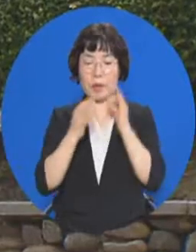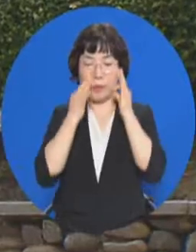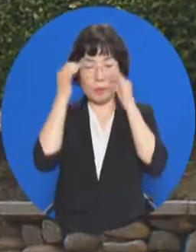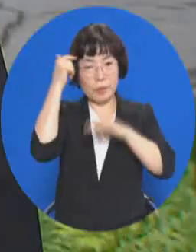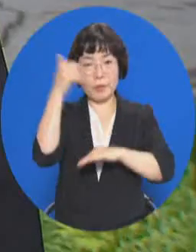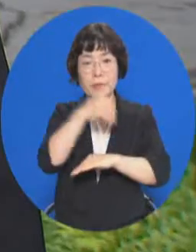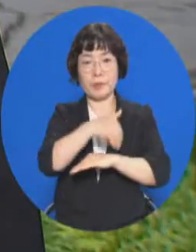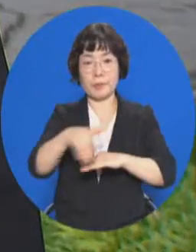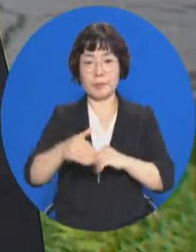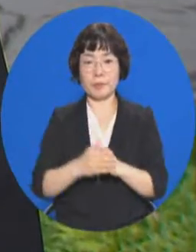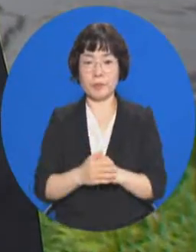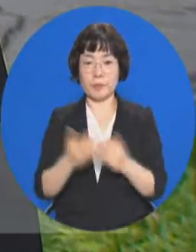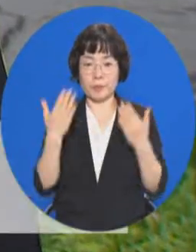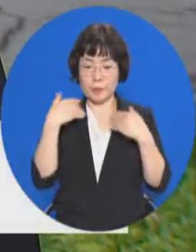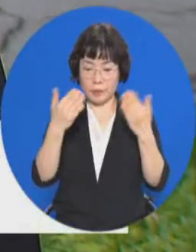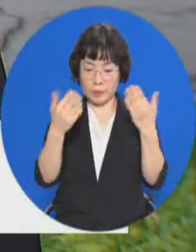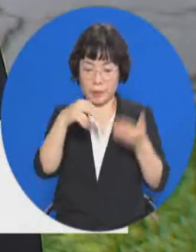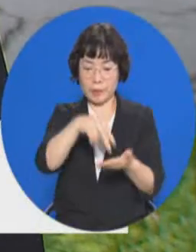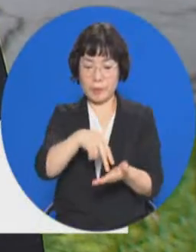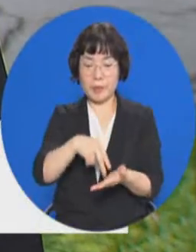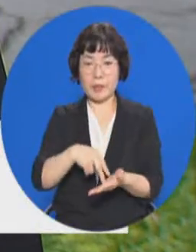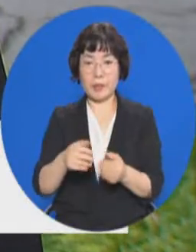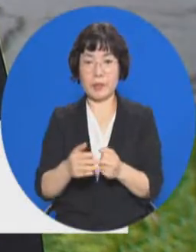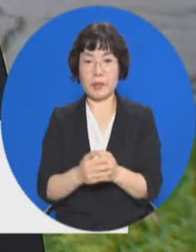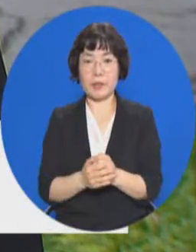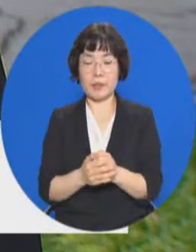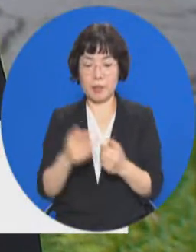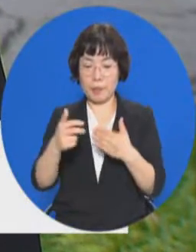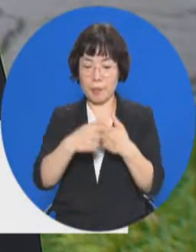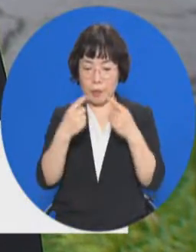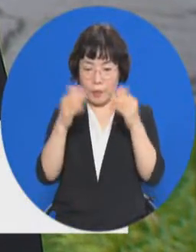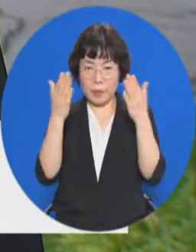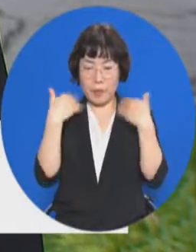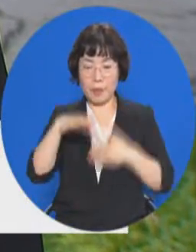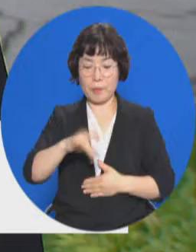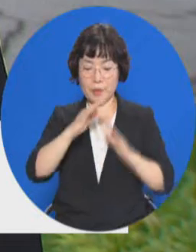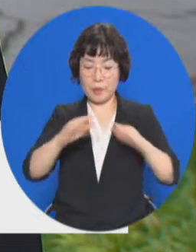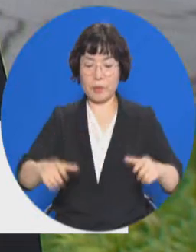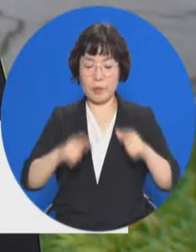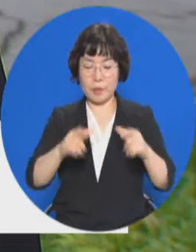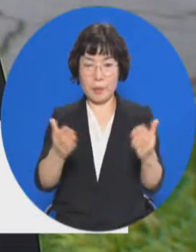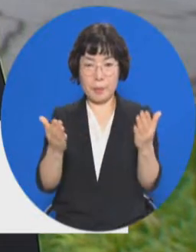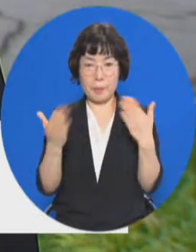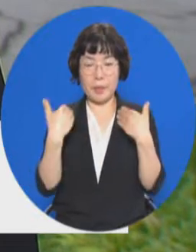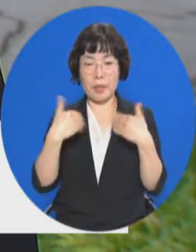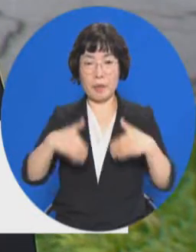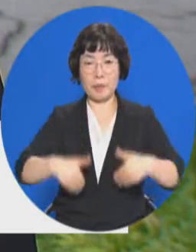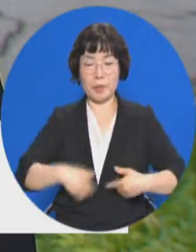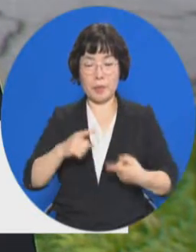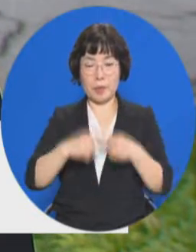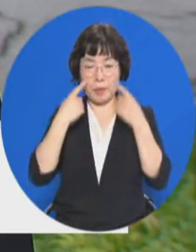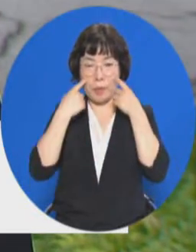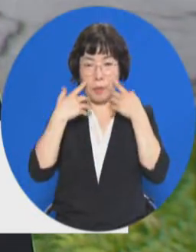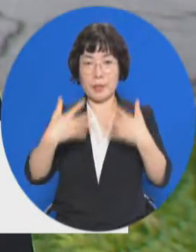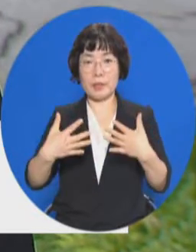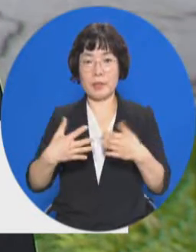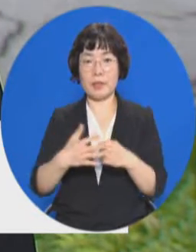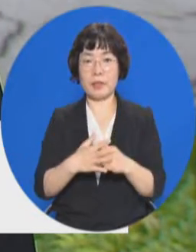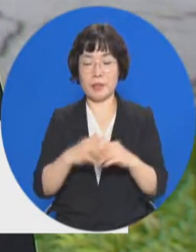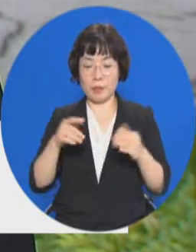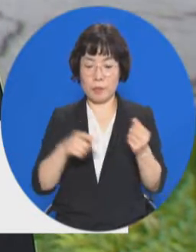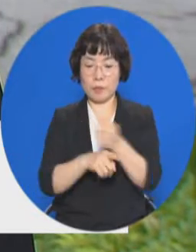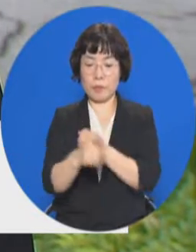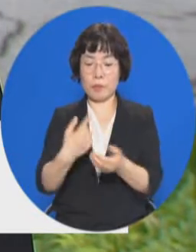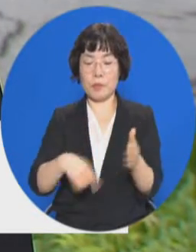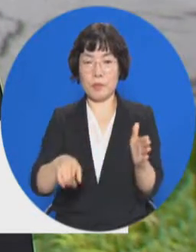표명했습니다. 저희 학교 입장에서는요, 의과대학이 먼저 전남도에 유치되어야 된다는 입장이 확실하고요. 그것을